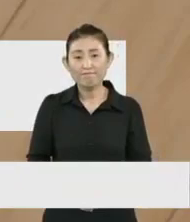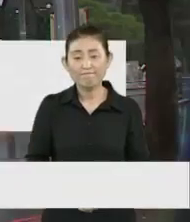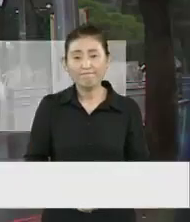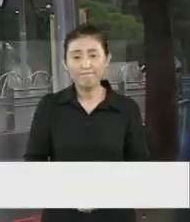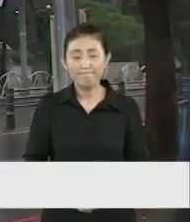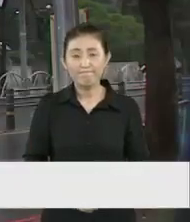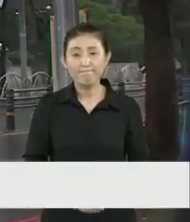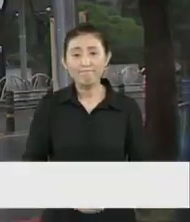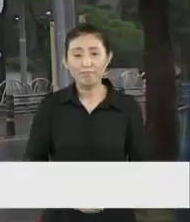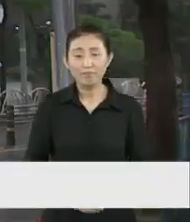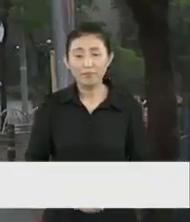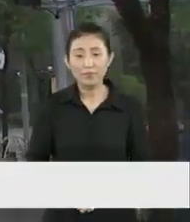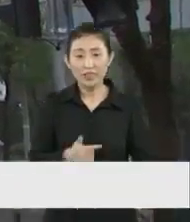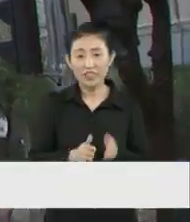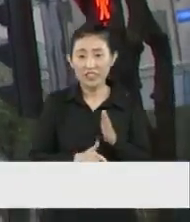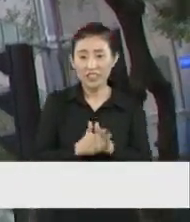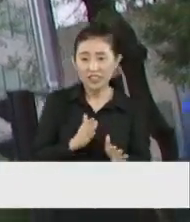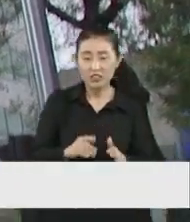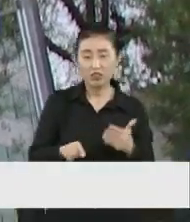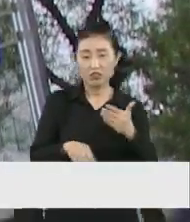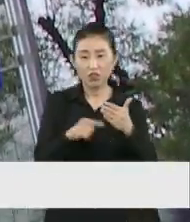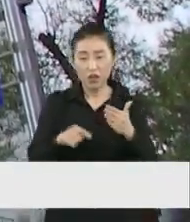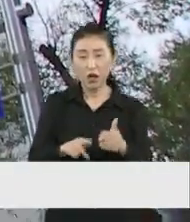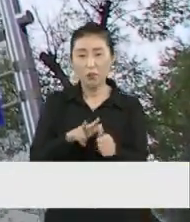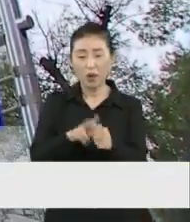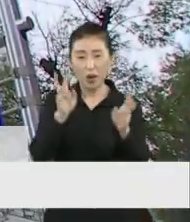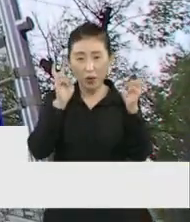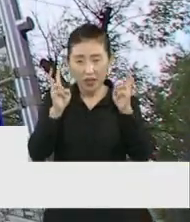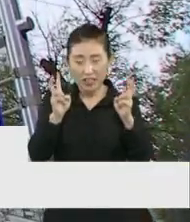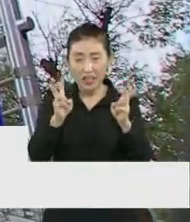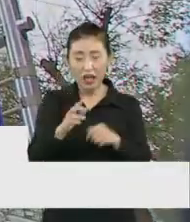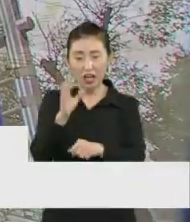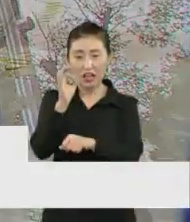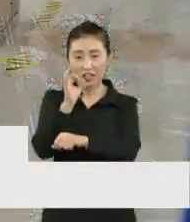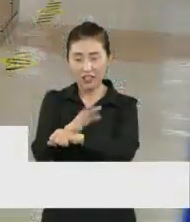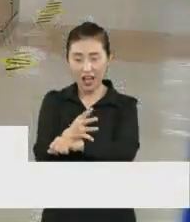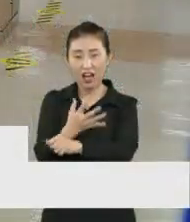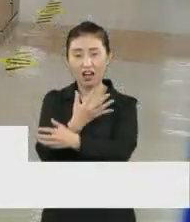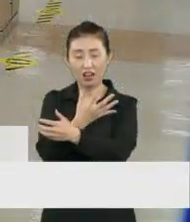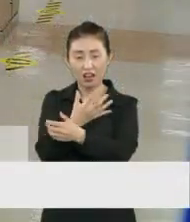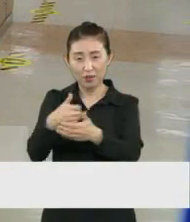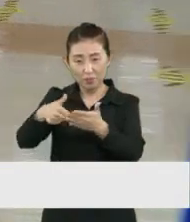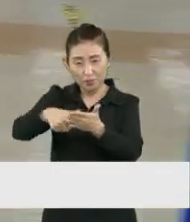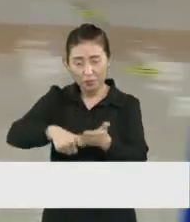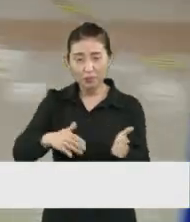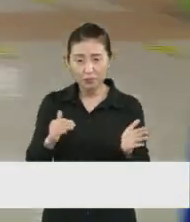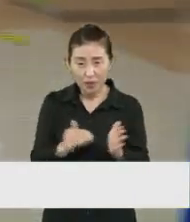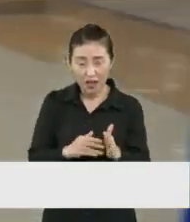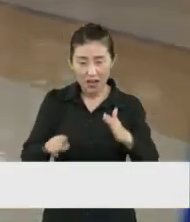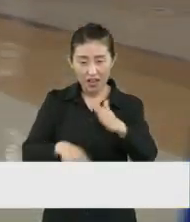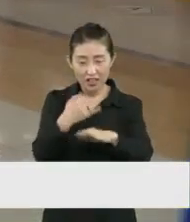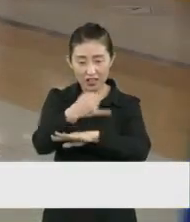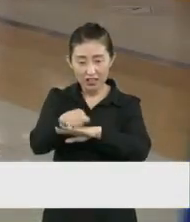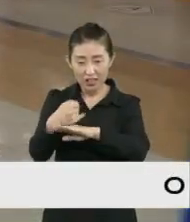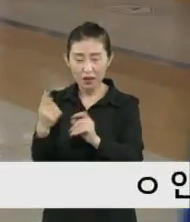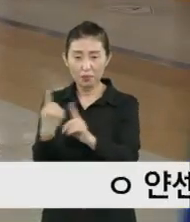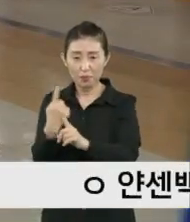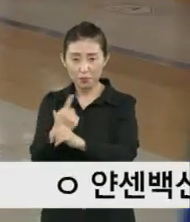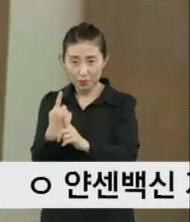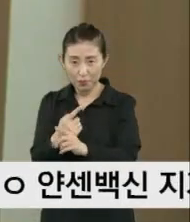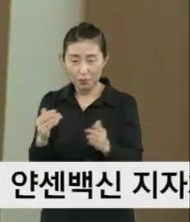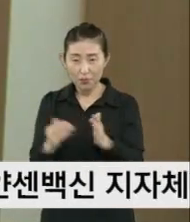생각합니다 대전 씨는 다음달 중으로 마사회 왁 매매 계약을 맺고 내부 구조 변경과 창업기업 모집 등을 거쳐